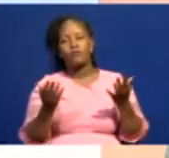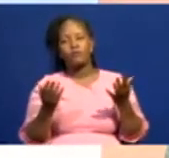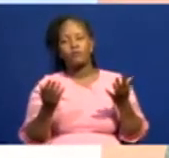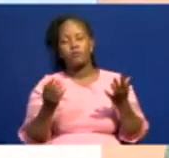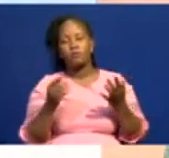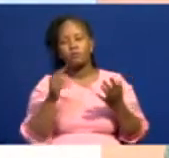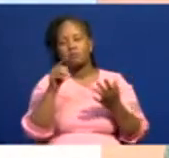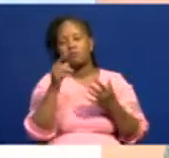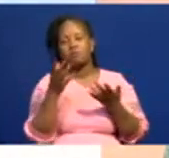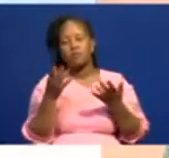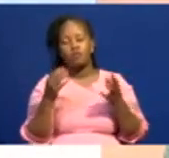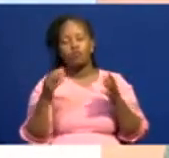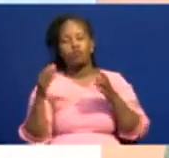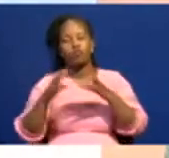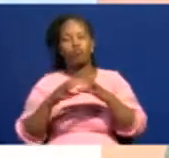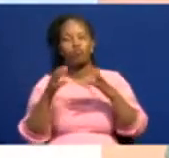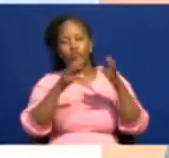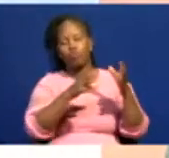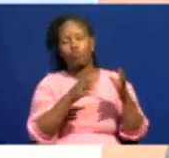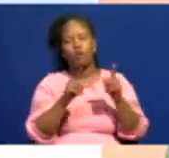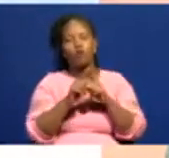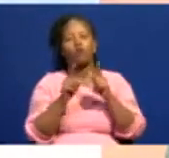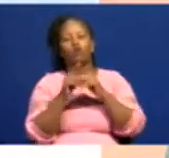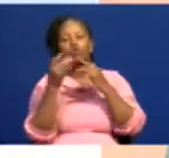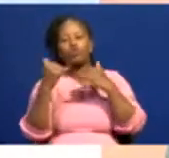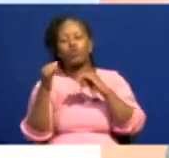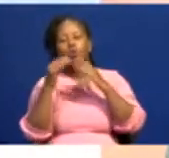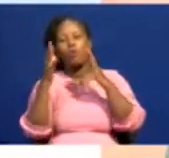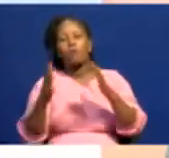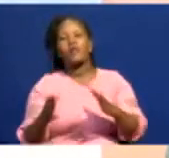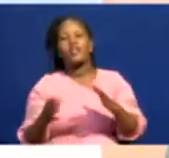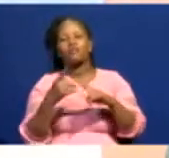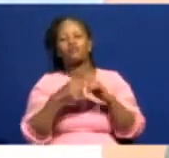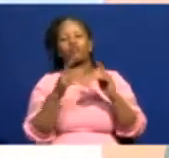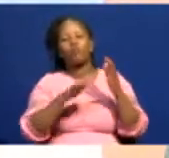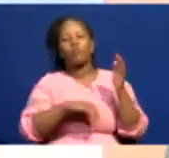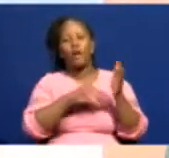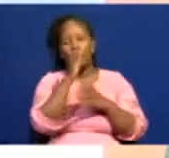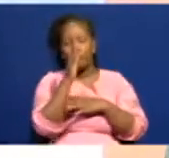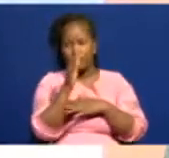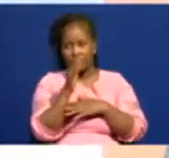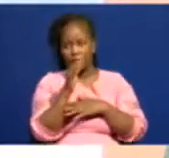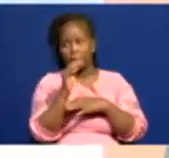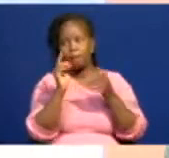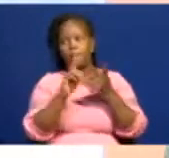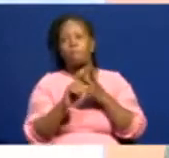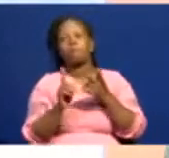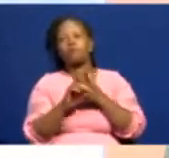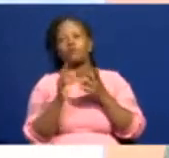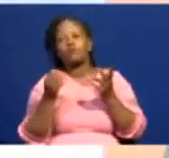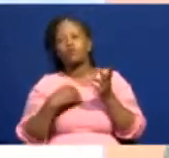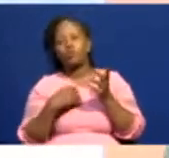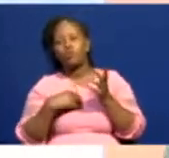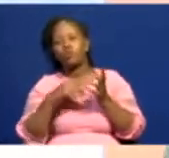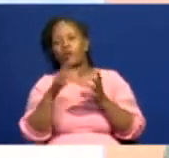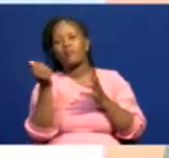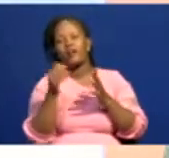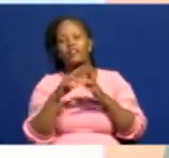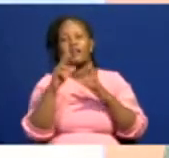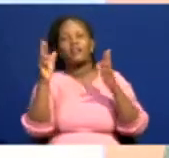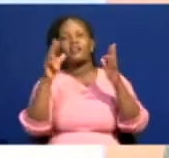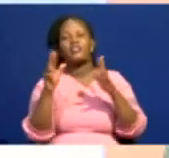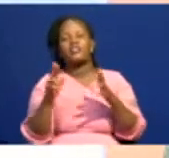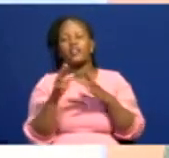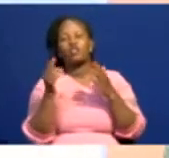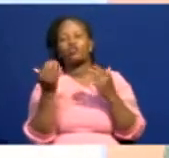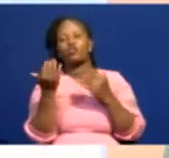professional tennis. Itakuwa na wachezaji kutoka nje watakuja, na kutakuwa na pia international junior tournament ya